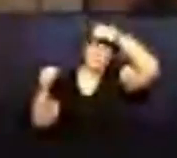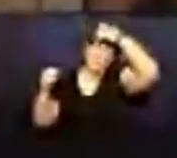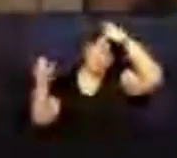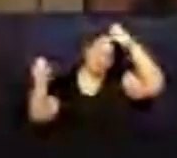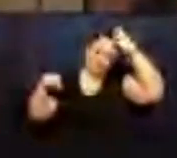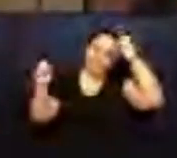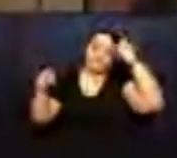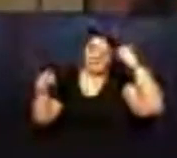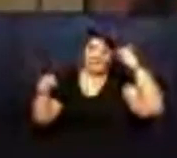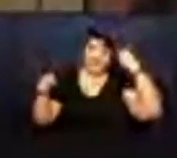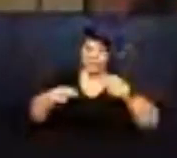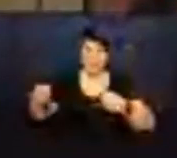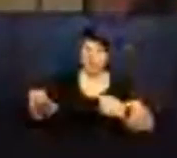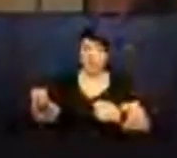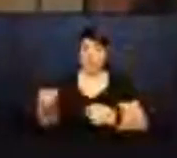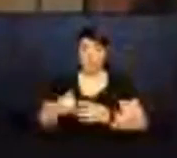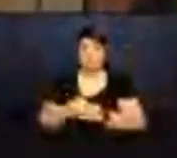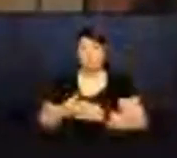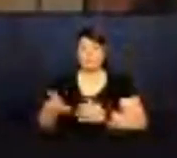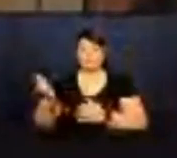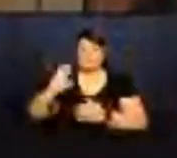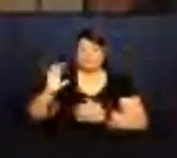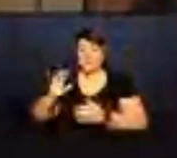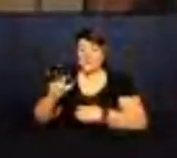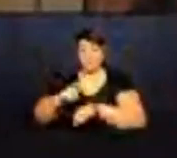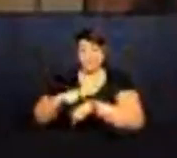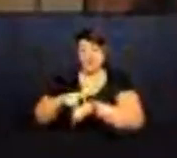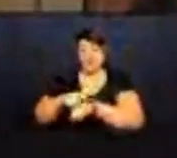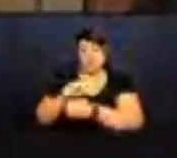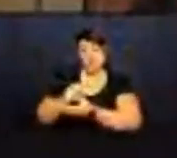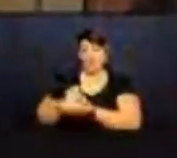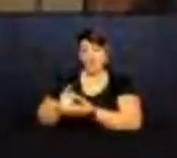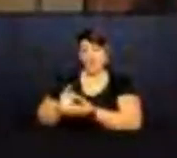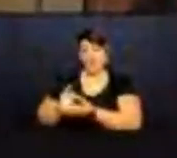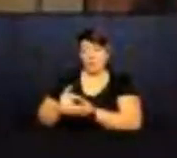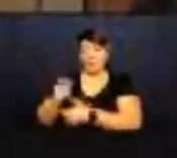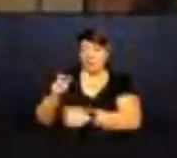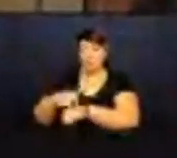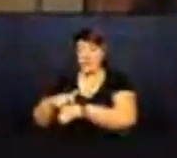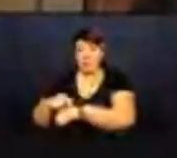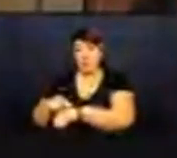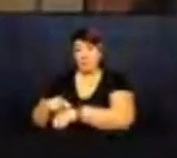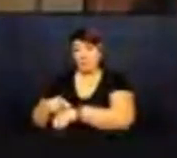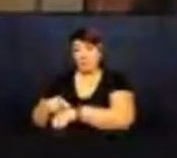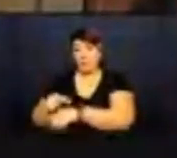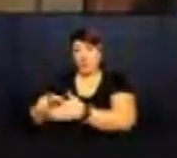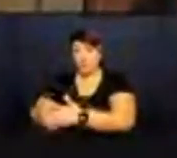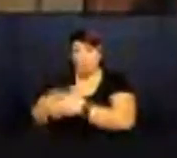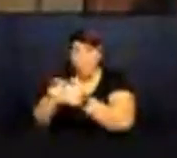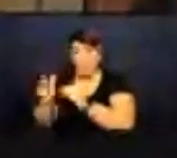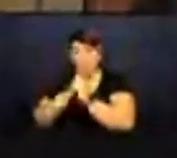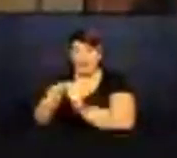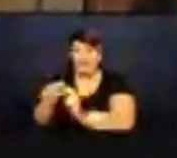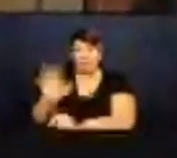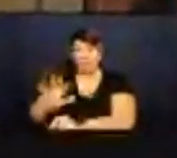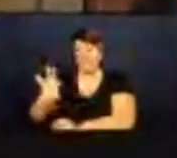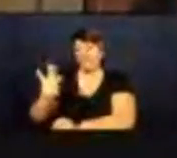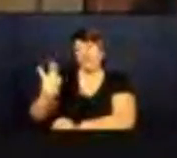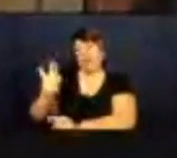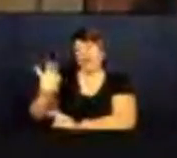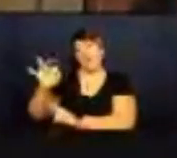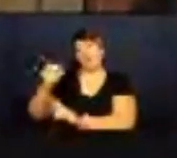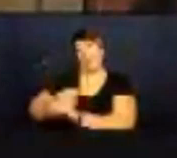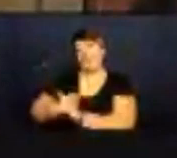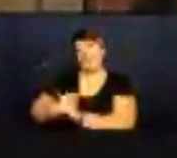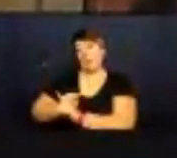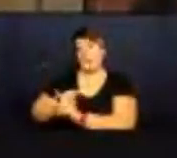Ndiyo, kufikia sasa, kuanzia wakati ambapo tulipata idhini,